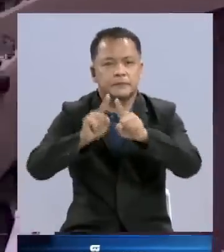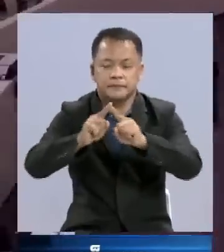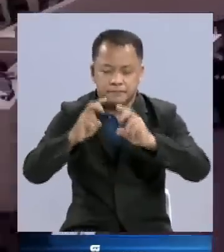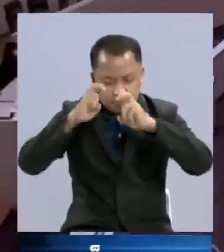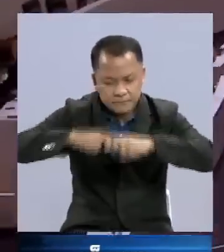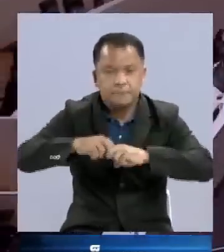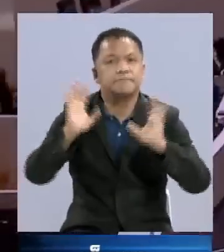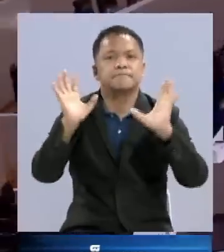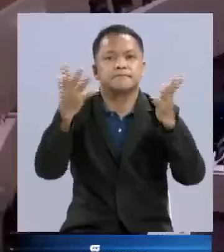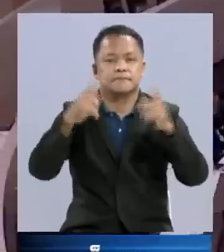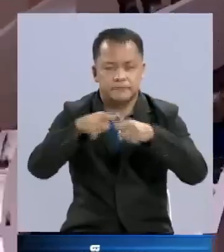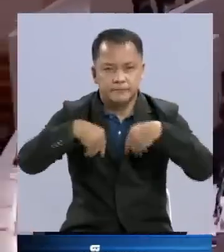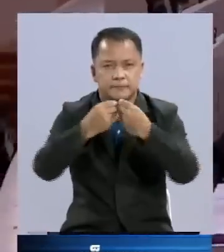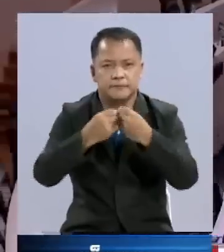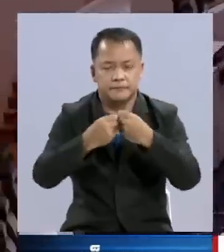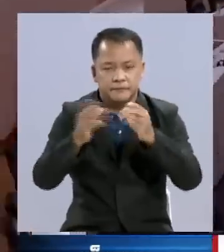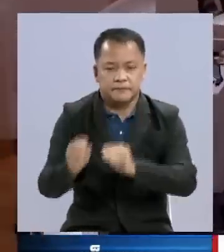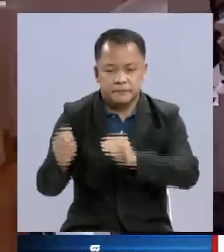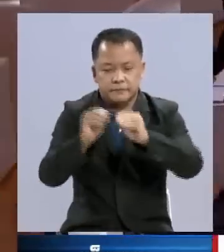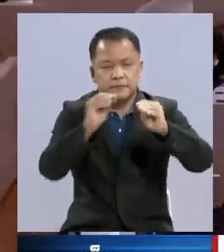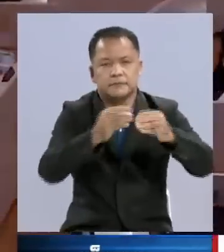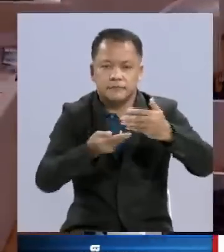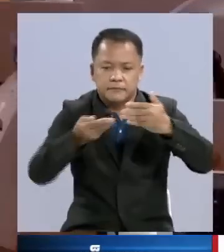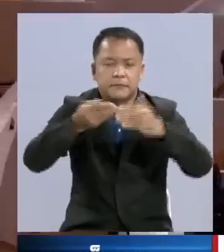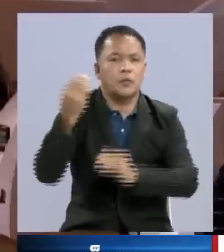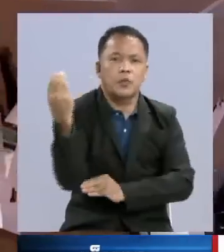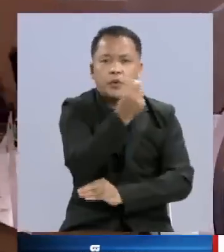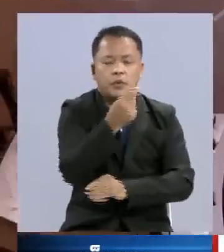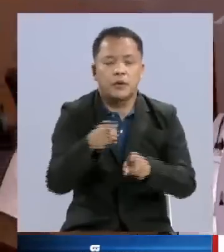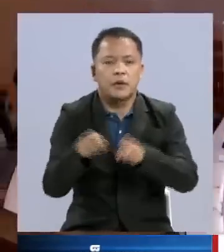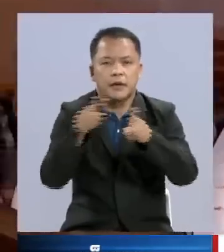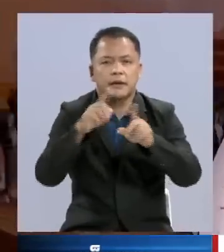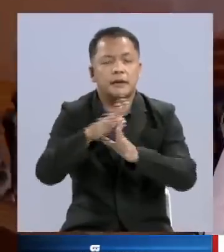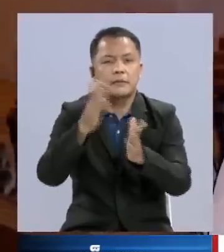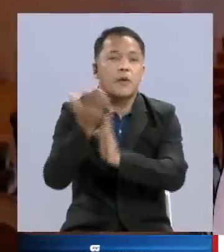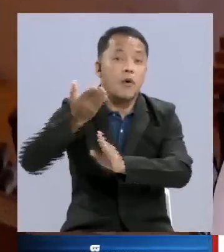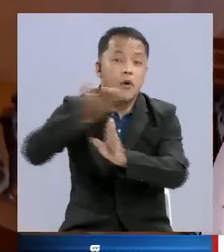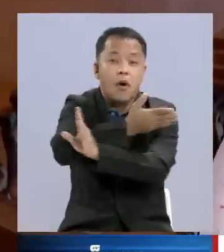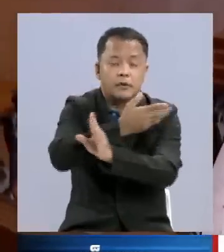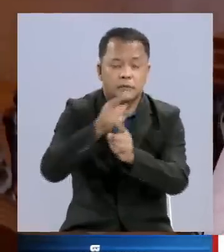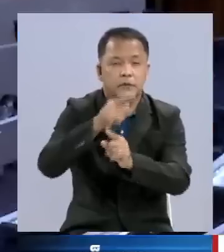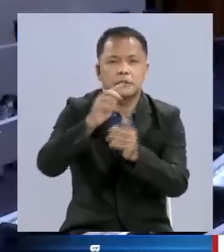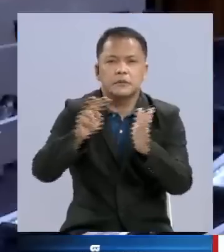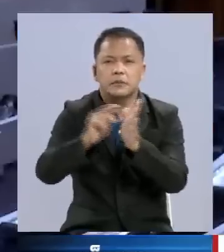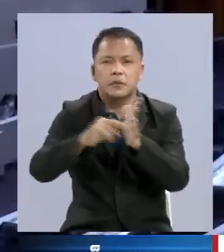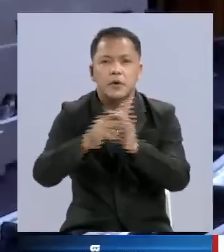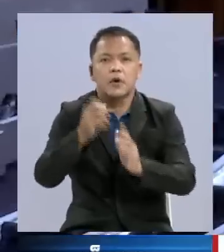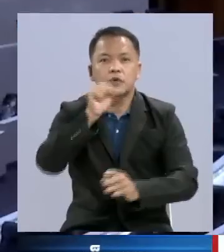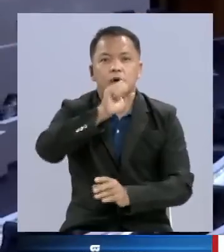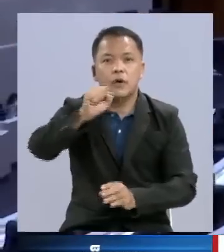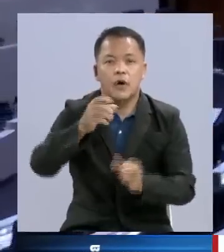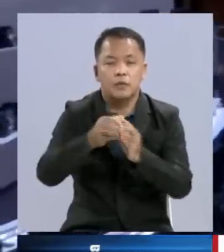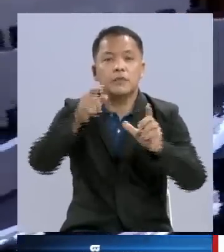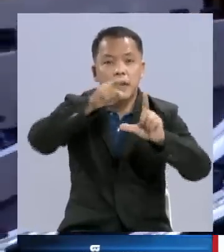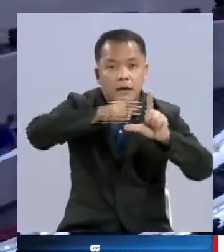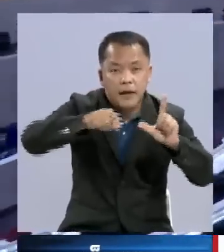ซ้อนมากเนี่ยนะฮะจะถูกเลื่อนนัดสืบพยานให้ไวขึ้นมันเลยทำให้คดีก่อนหน้านี้ครับไม่ว่าจะเป็นว่าที่ส.ส.ของพรร